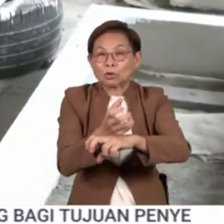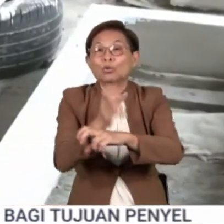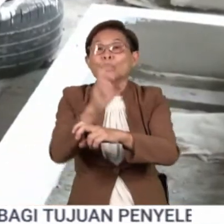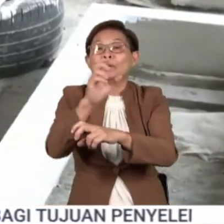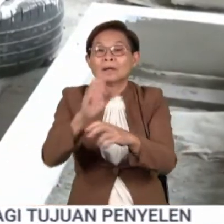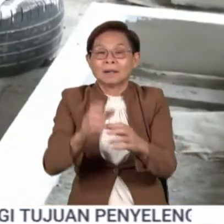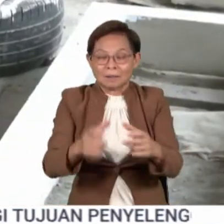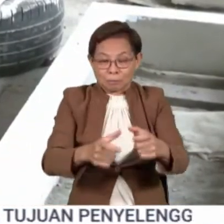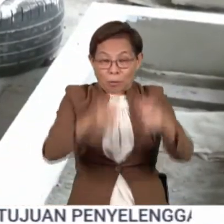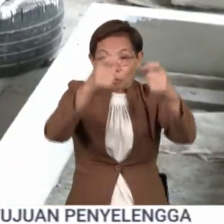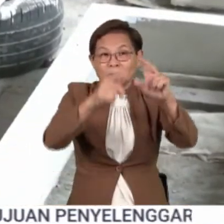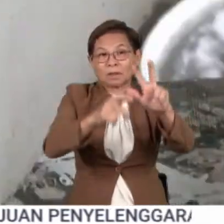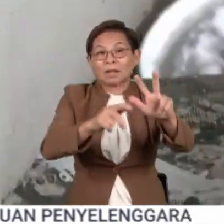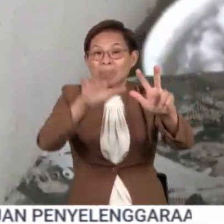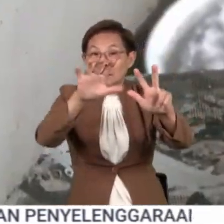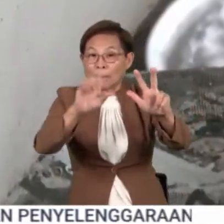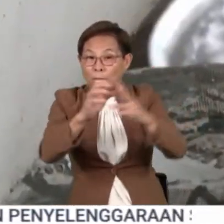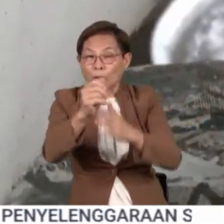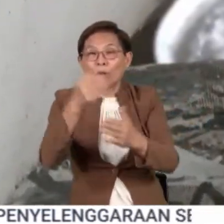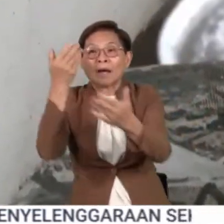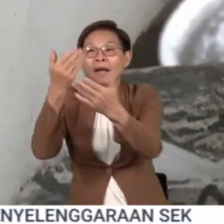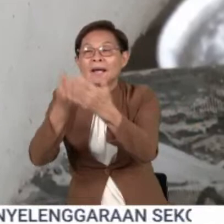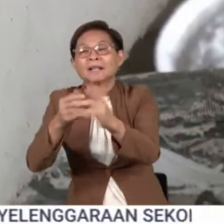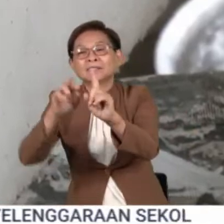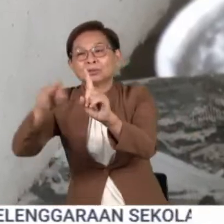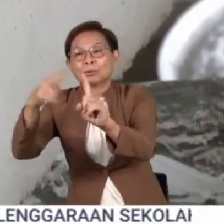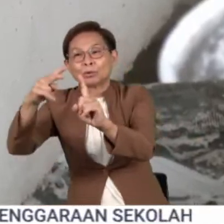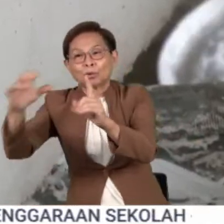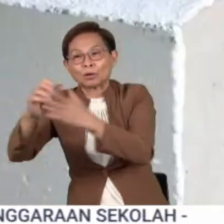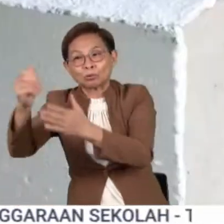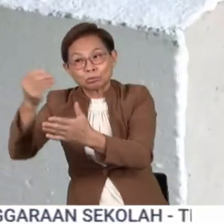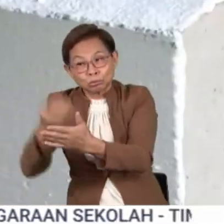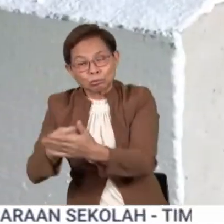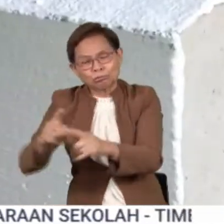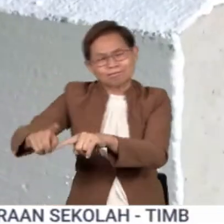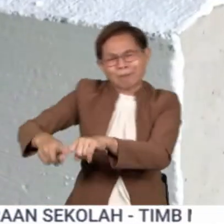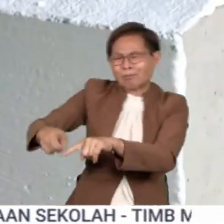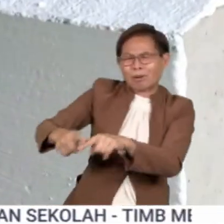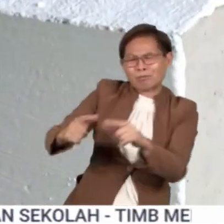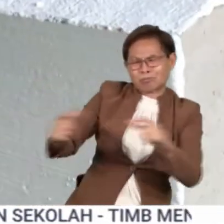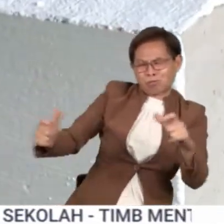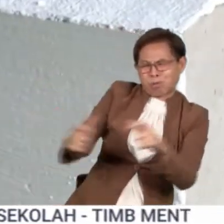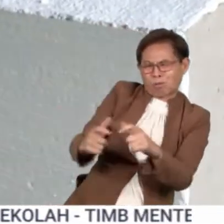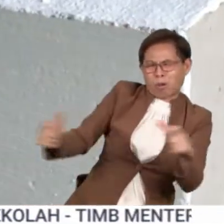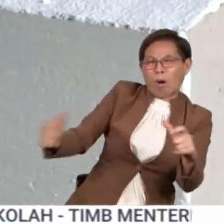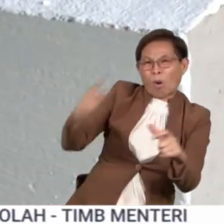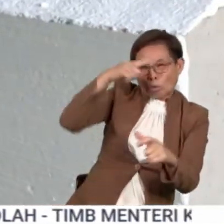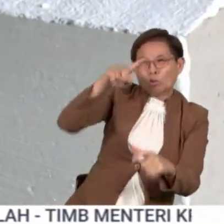pula dijual antara 350 hingga 1.200 Ringgit bergantung pada size sama Ade untuk dewasa atau